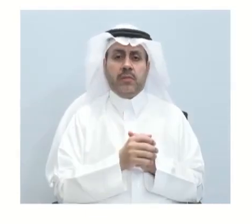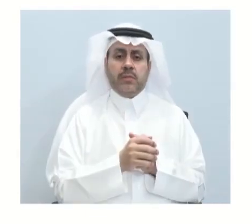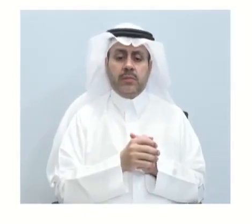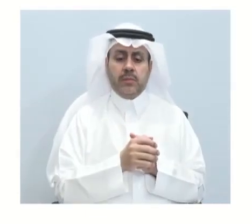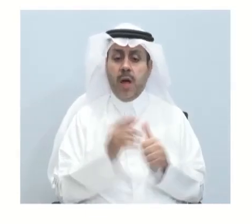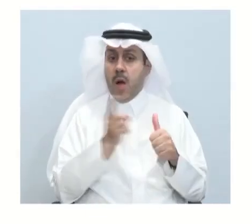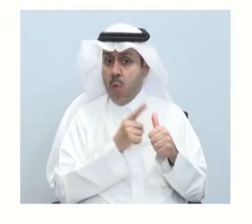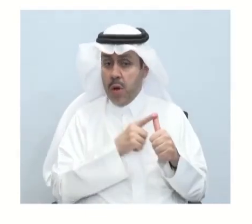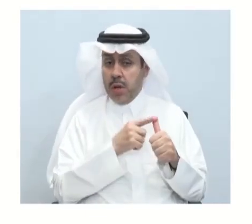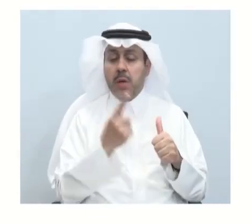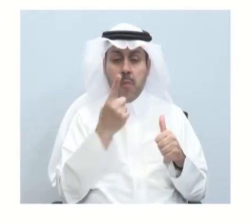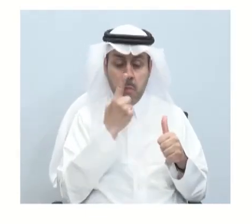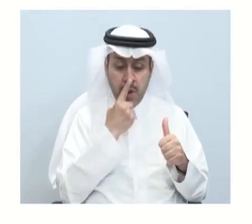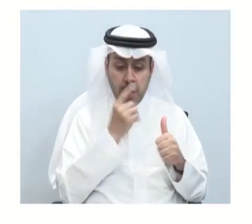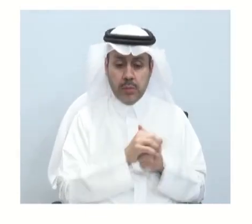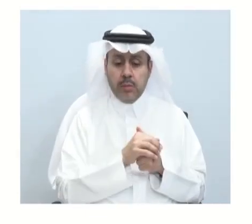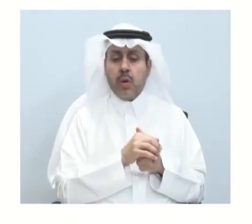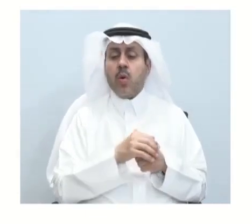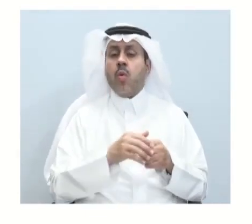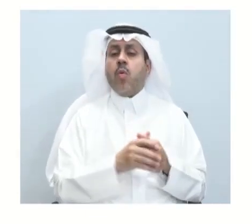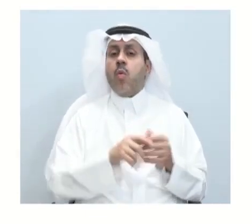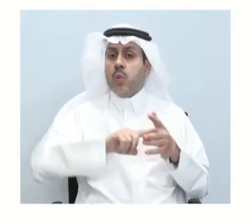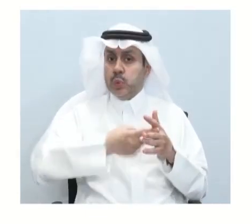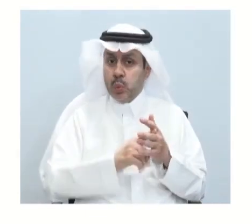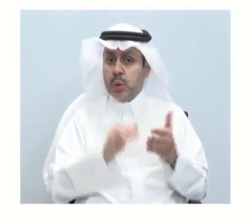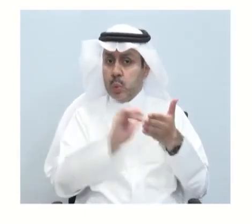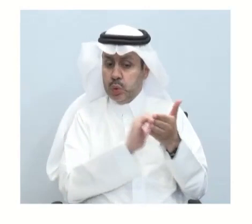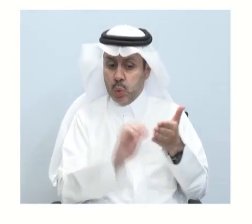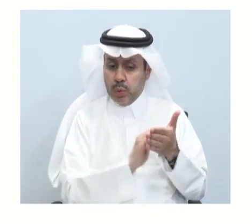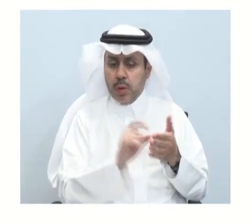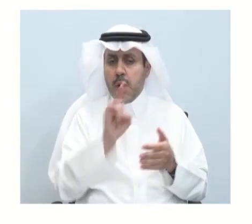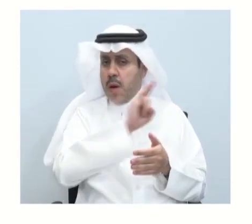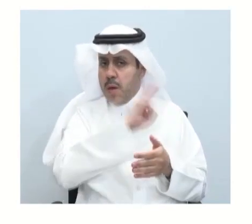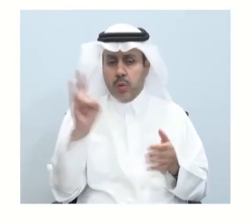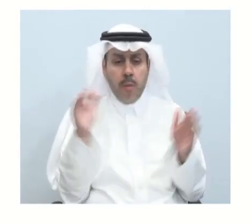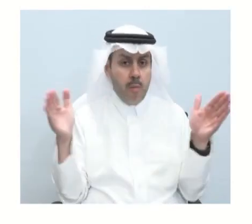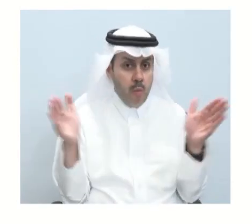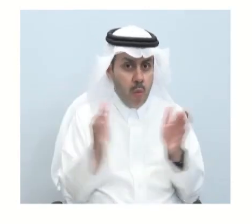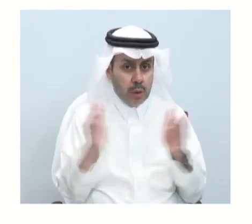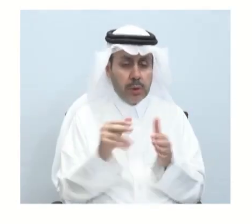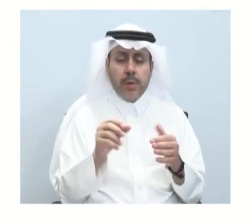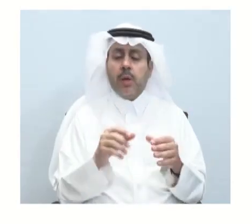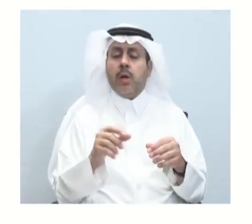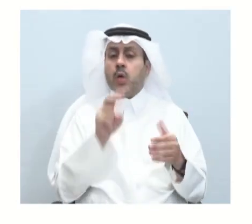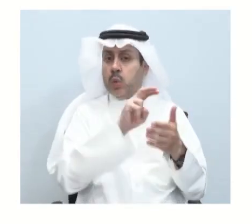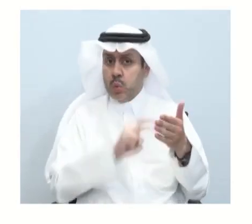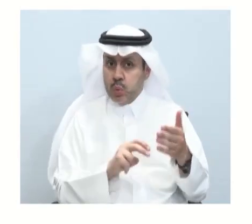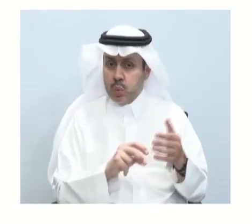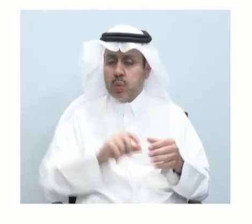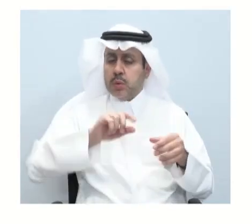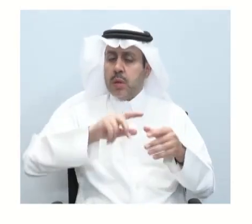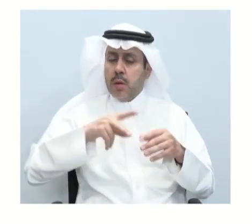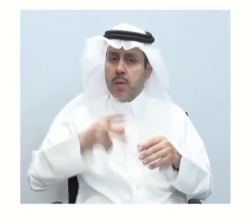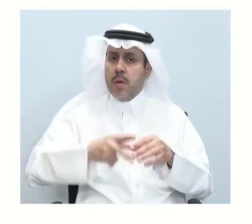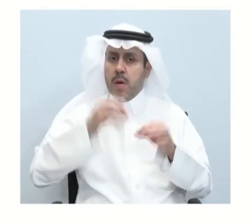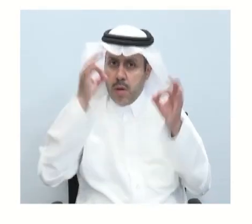اولا ان البيعه والياتها وشروطها لم تكن محدده بنصوص قطعيه الدلاله بل